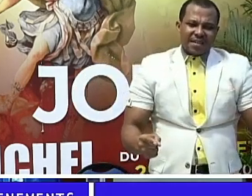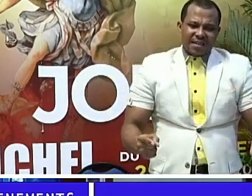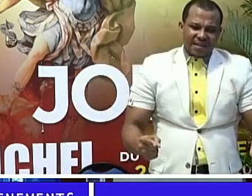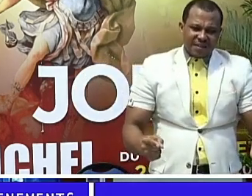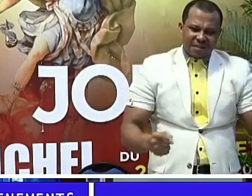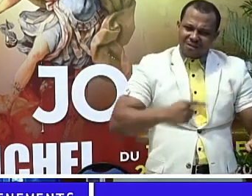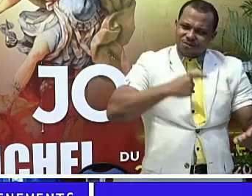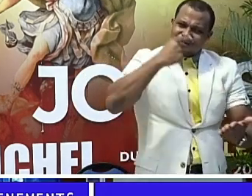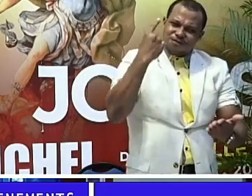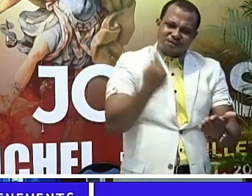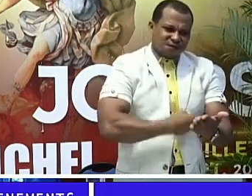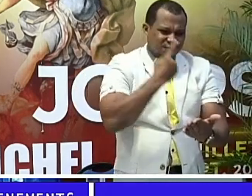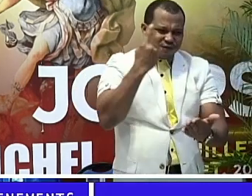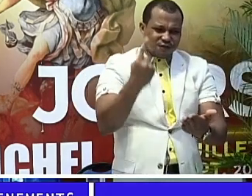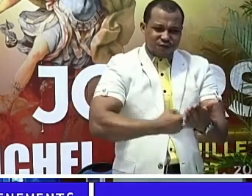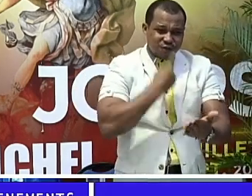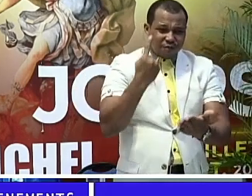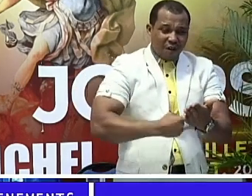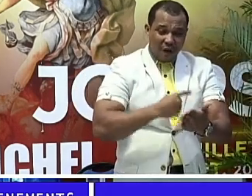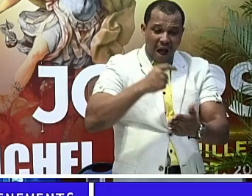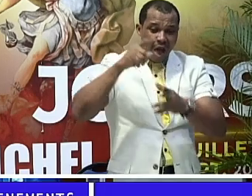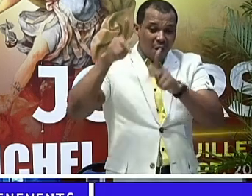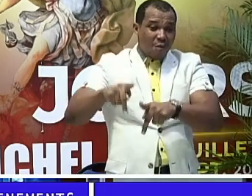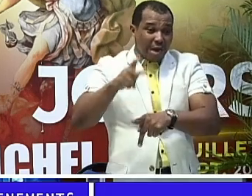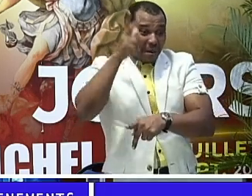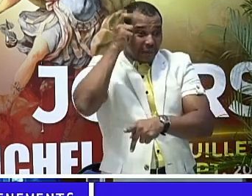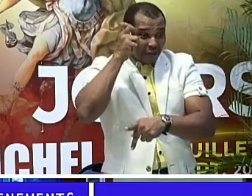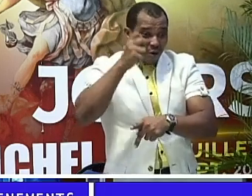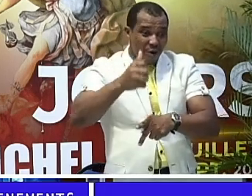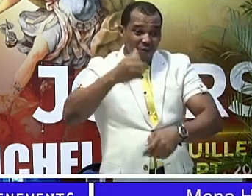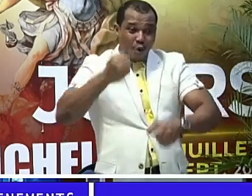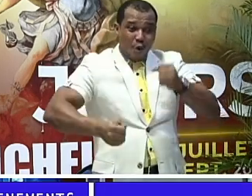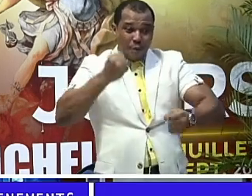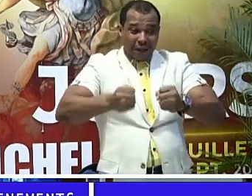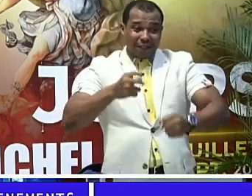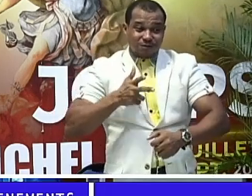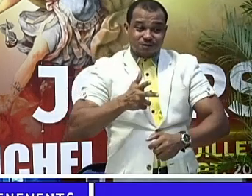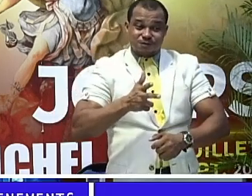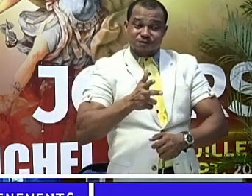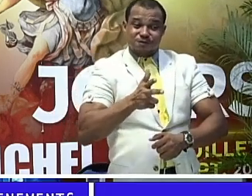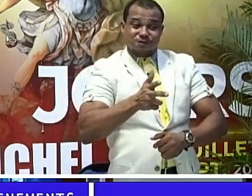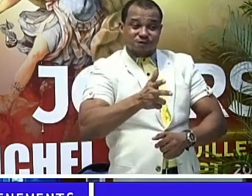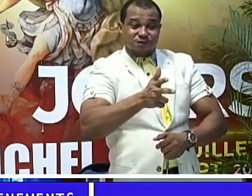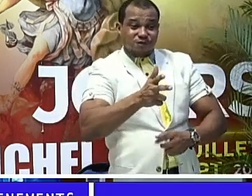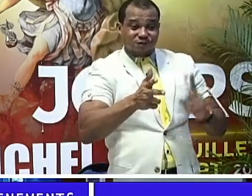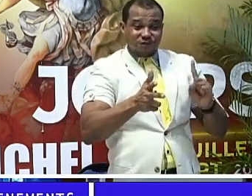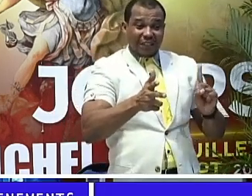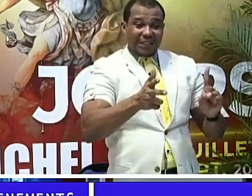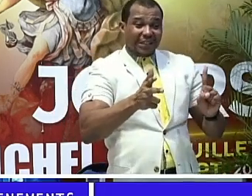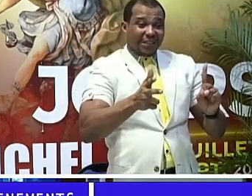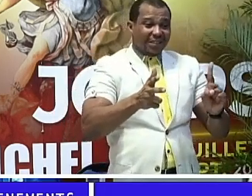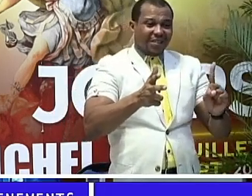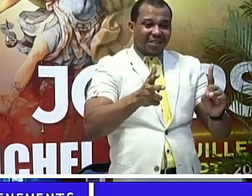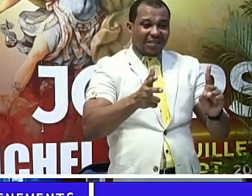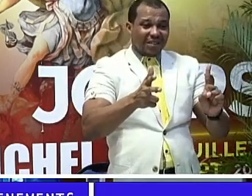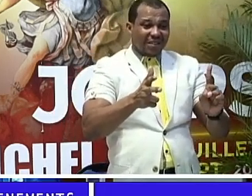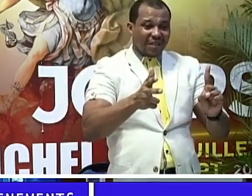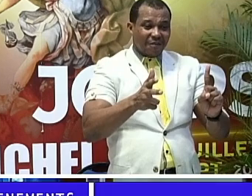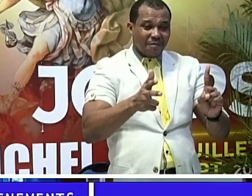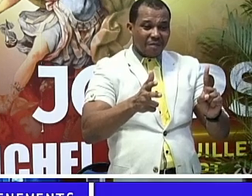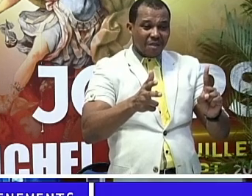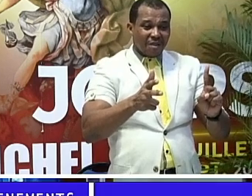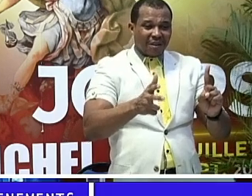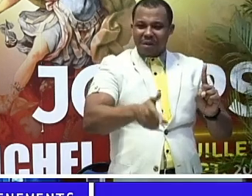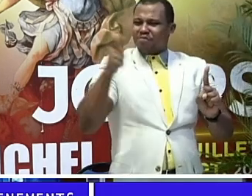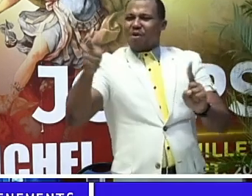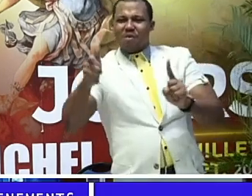des fois en pile faut rendre des monde dans nos machines à passer il pas connaît qui monde qui dans machine là il pas connaît rien de machine là nèg la gonzam nan